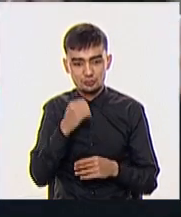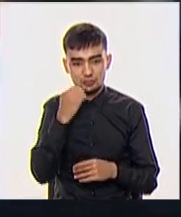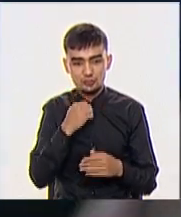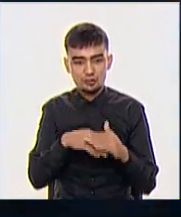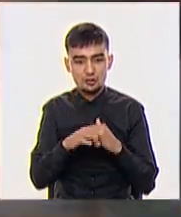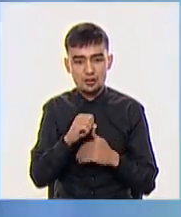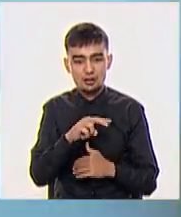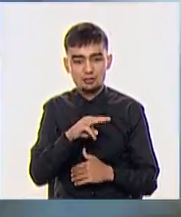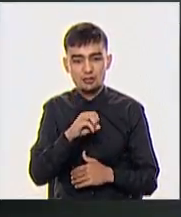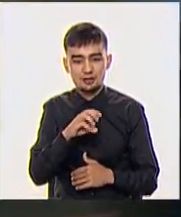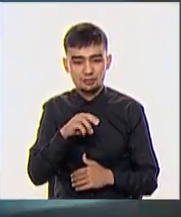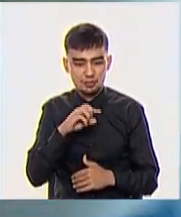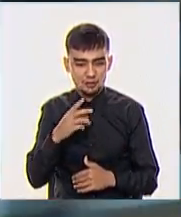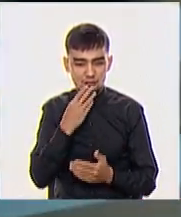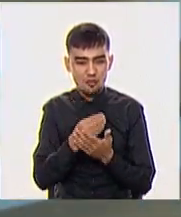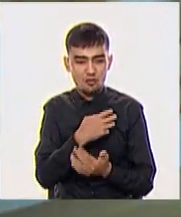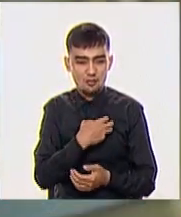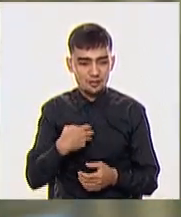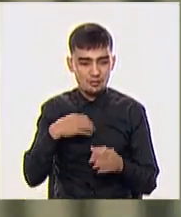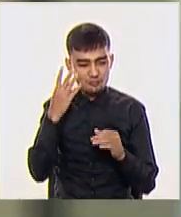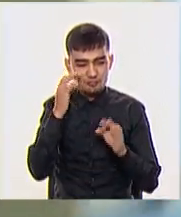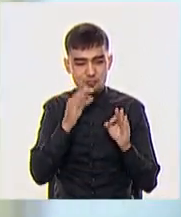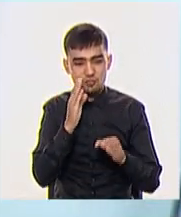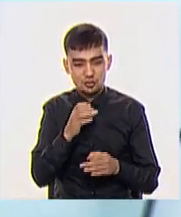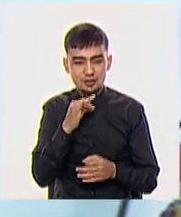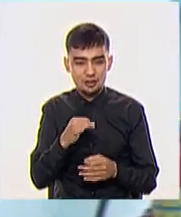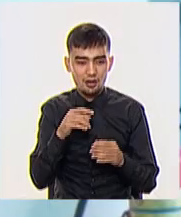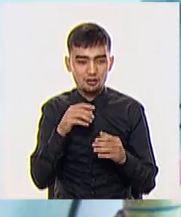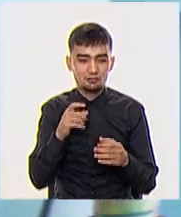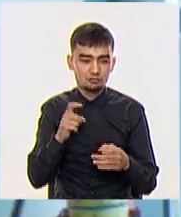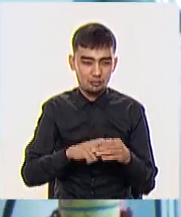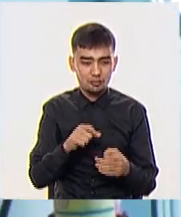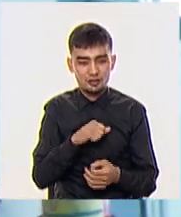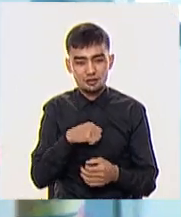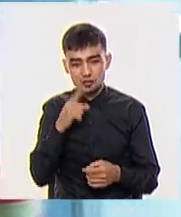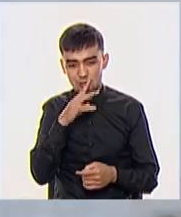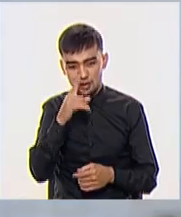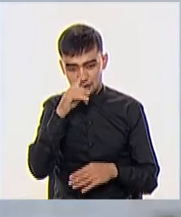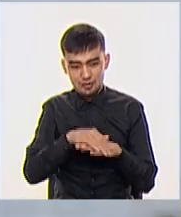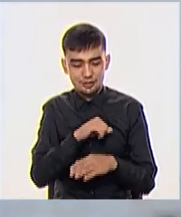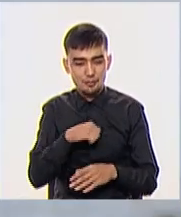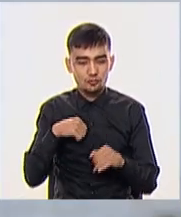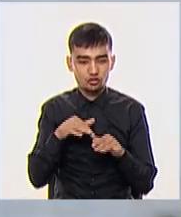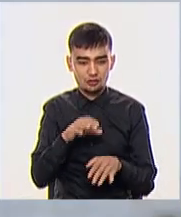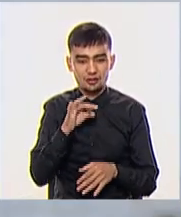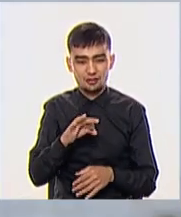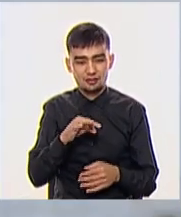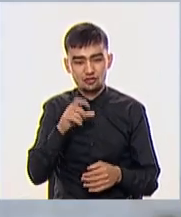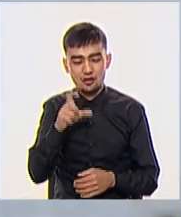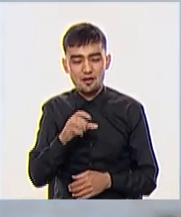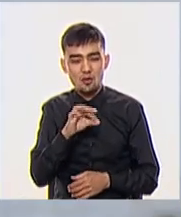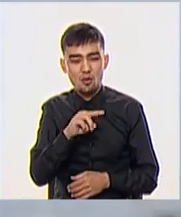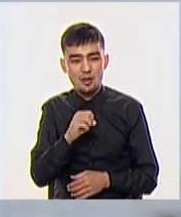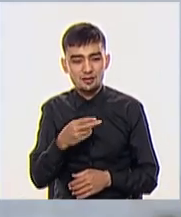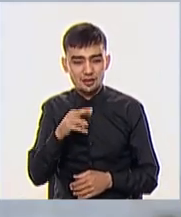Алмасбек Садырбаев комиссияға өз пікірлерімізді айтамыз, ал оны есепке алу алмау үкіметтің пәрменінде дейді. Бірақ оппозицияның жиынында